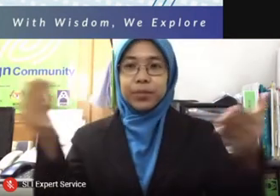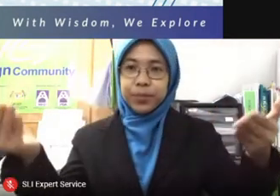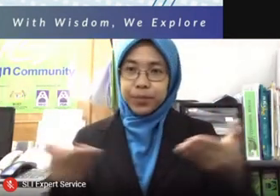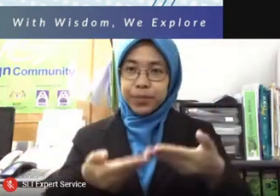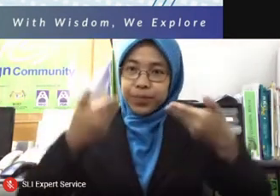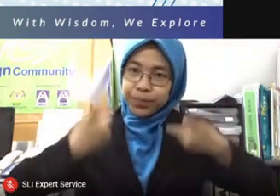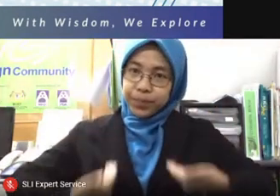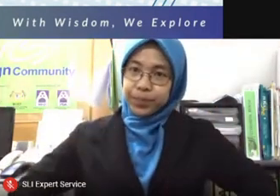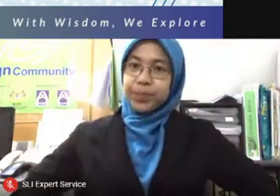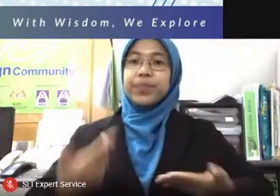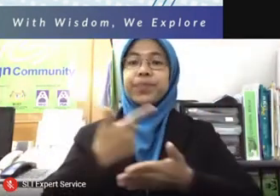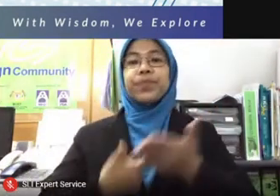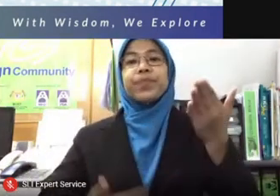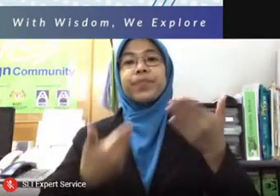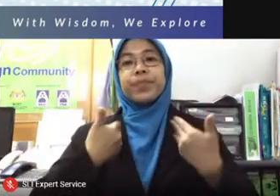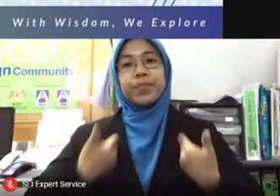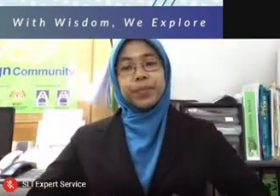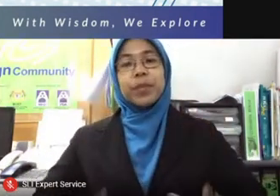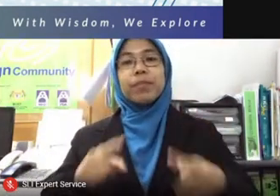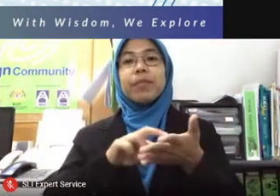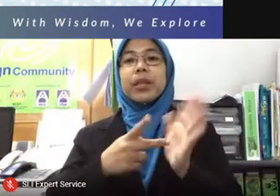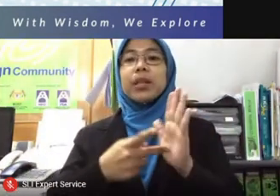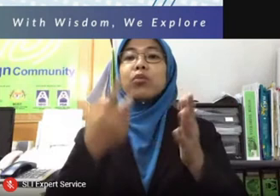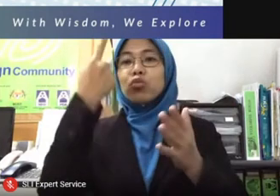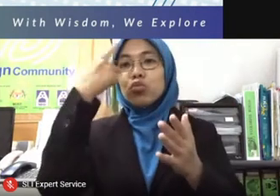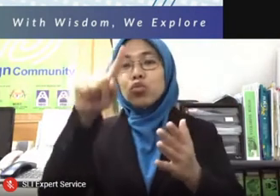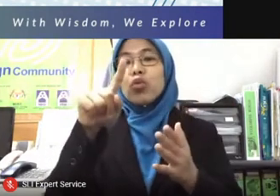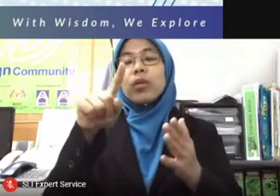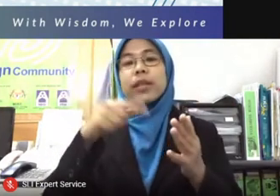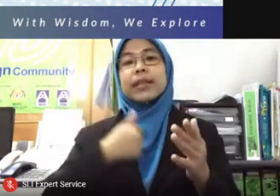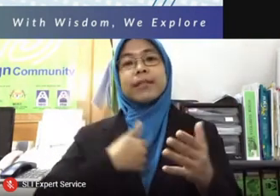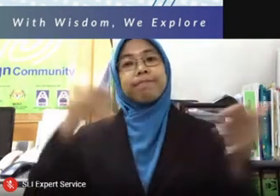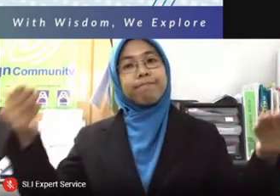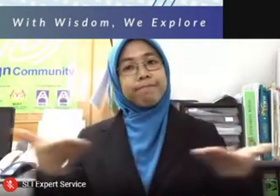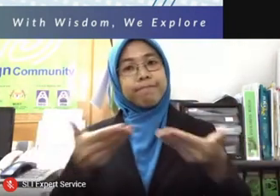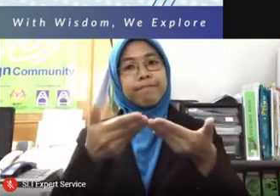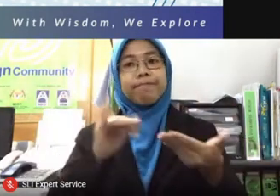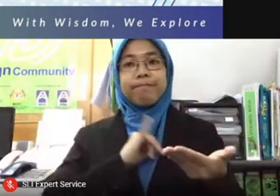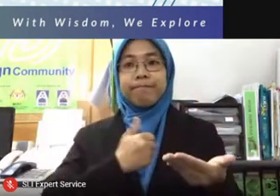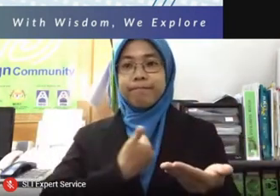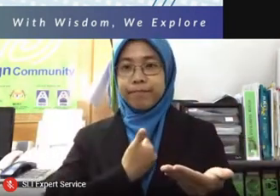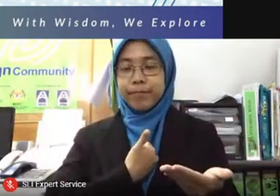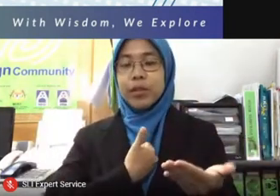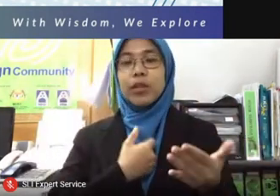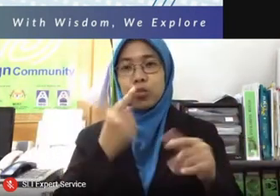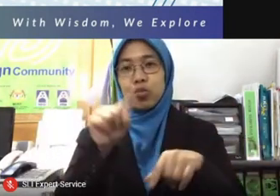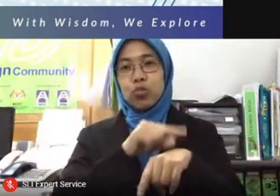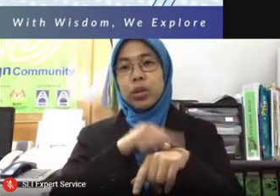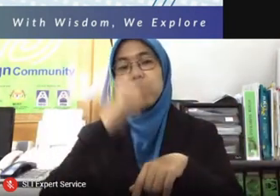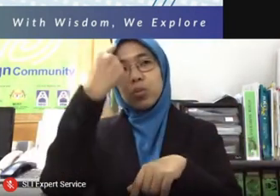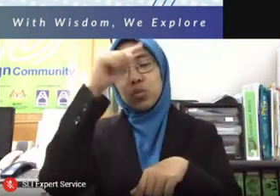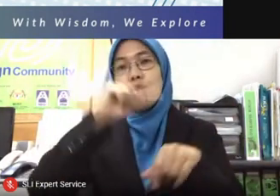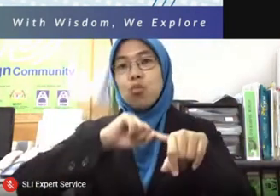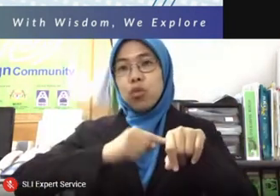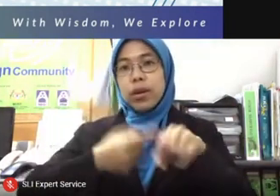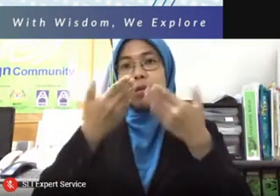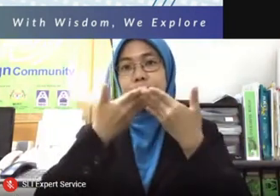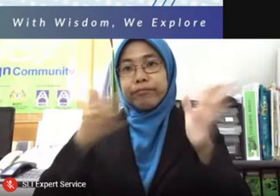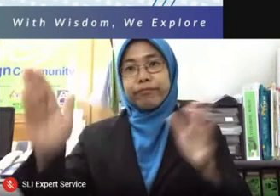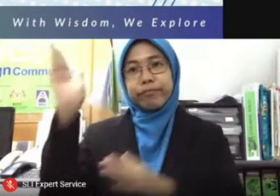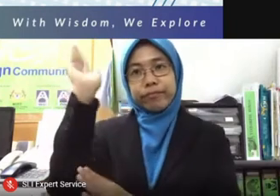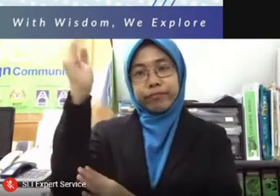diri saya, itu antara ice breaking yang saya gunakan dalam pengucapan awam saya. Saya akan